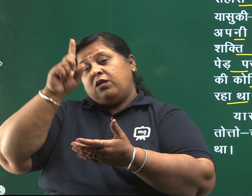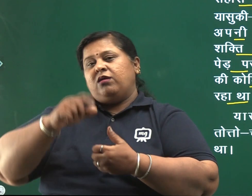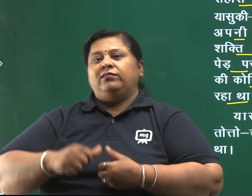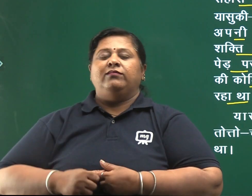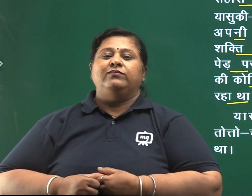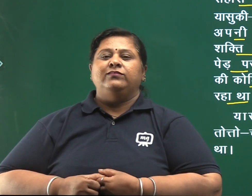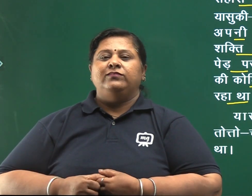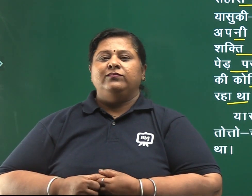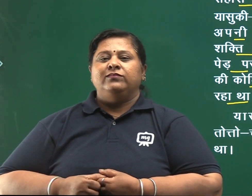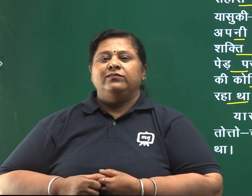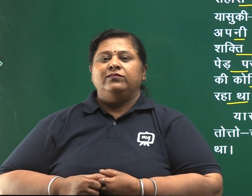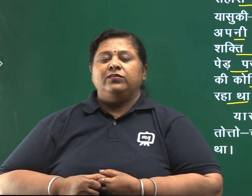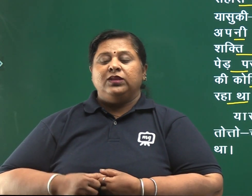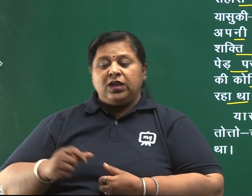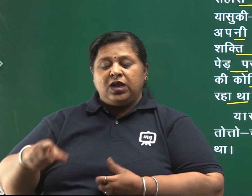था।